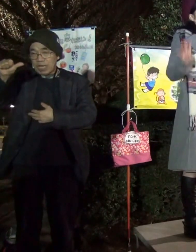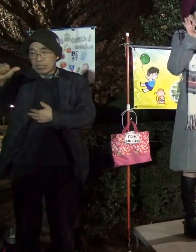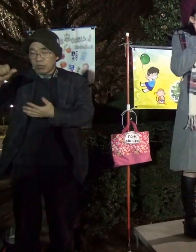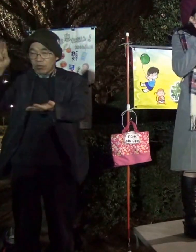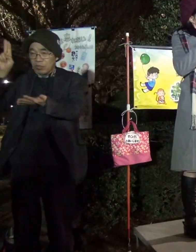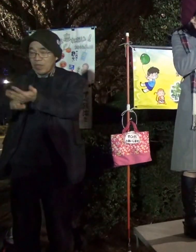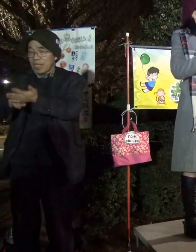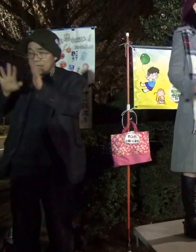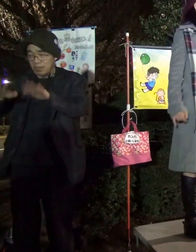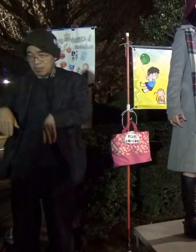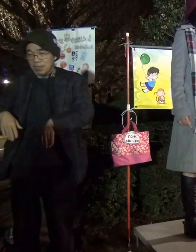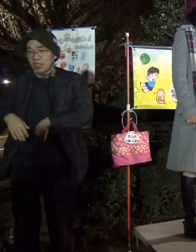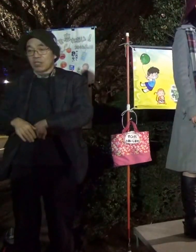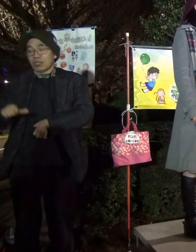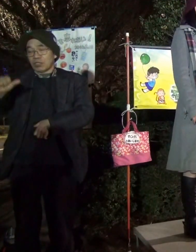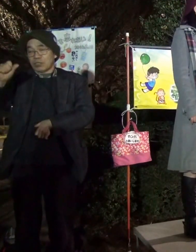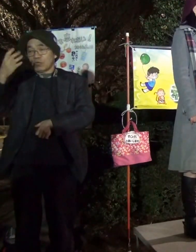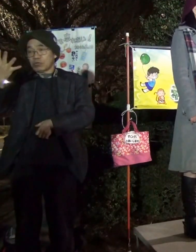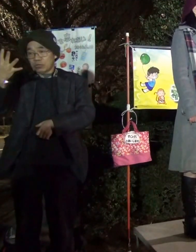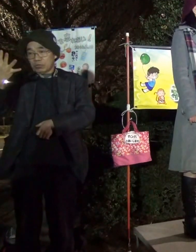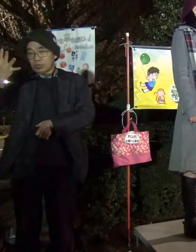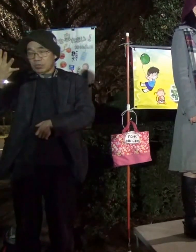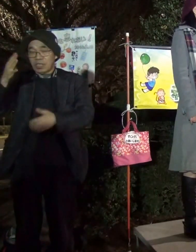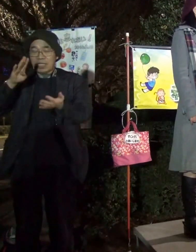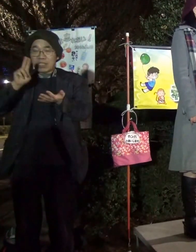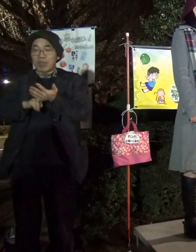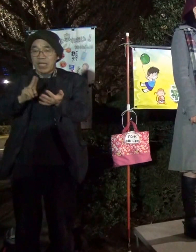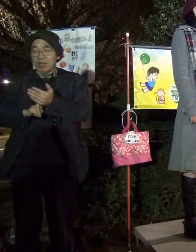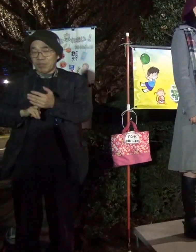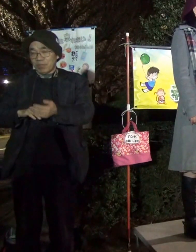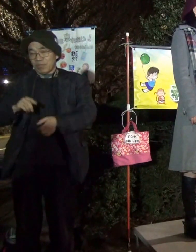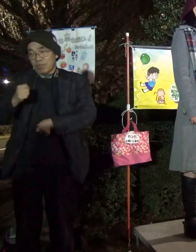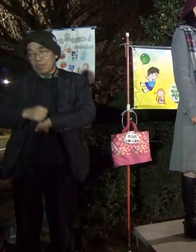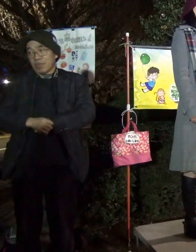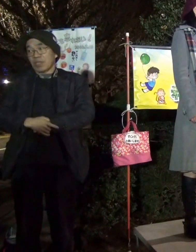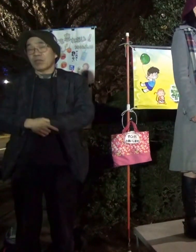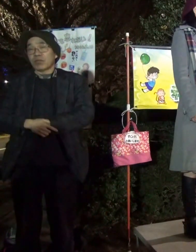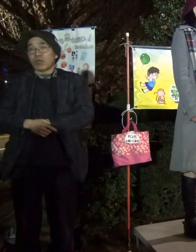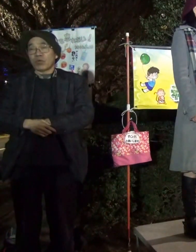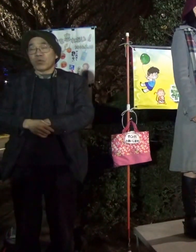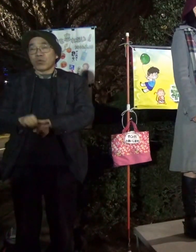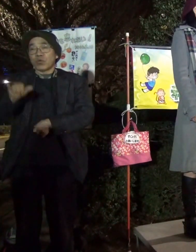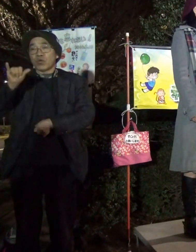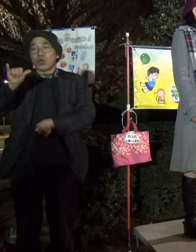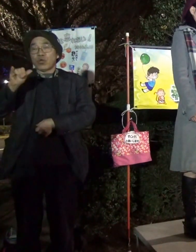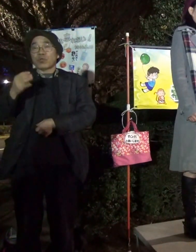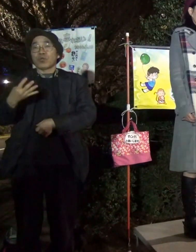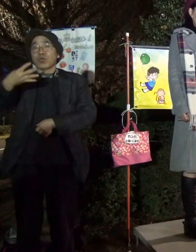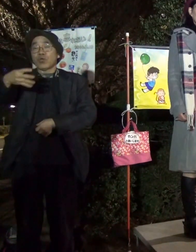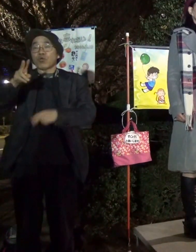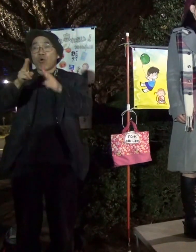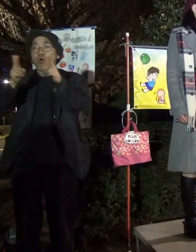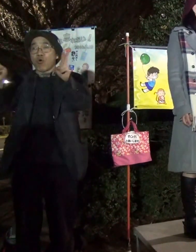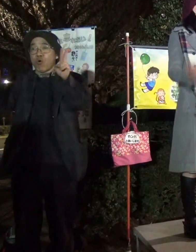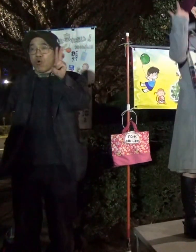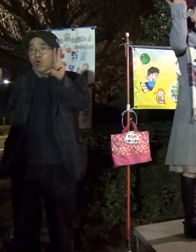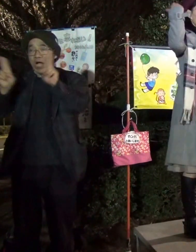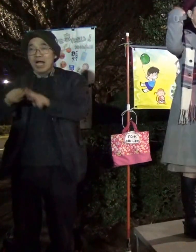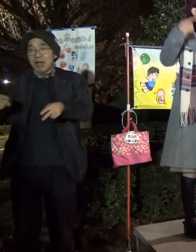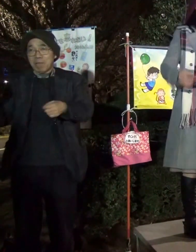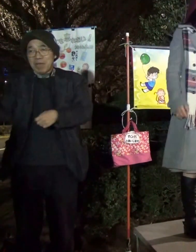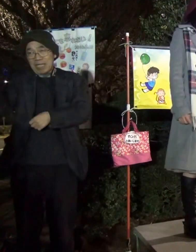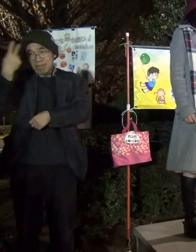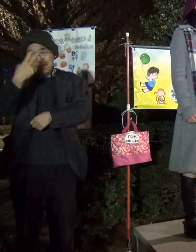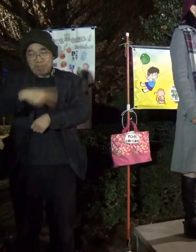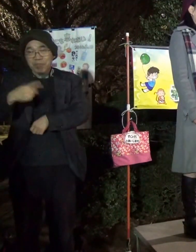ですね、 は い、 4つかな、 4つだっけ、ね、決めたんだけど、はい、きっとね、与党の大攻勢もあるんですよ。 そりゃもう向こう今